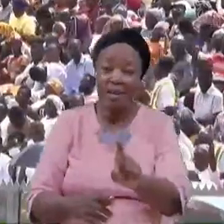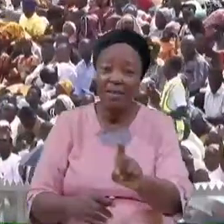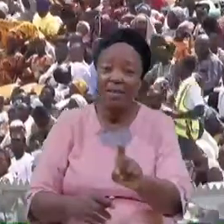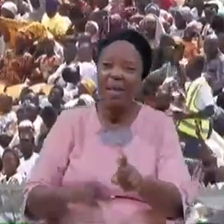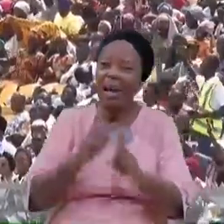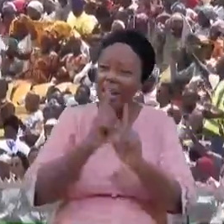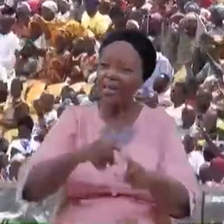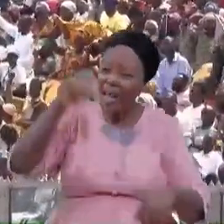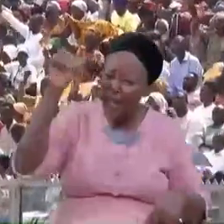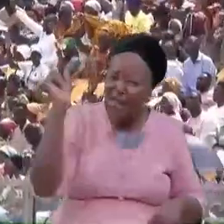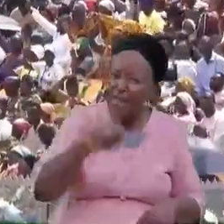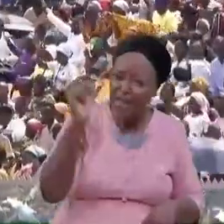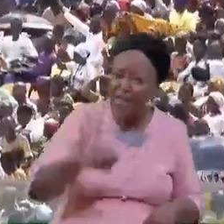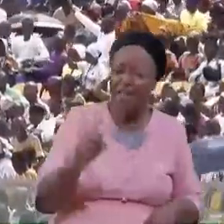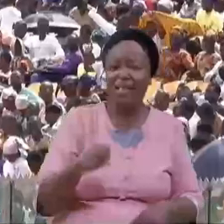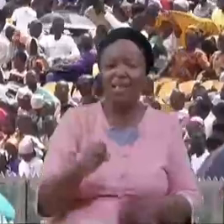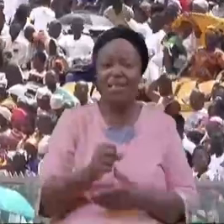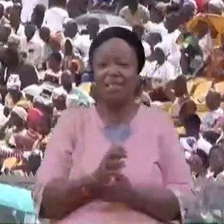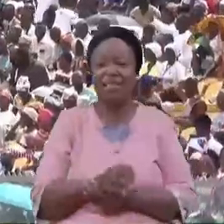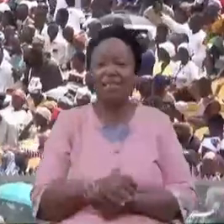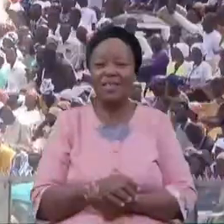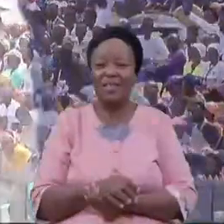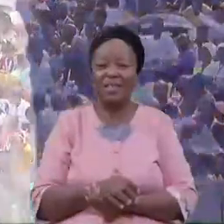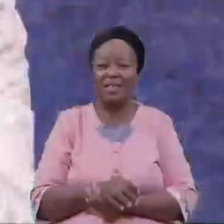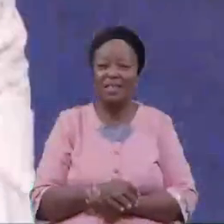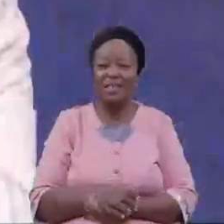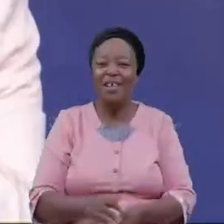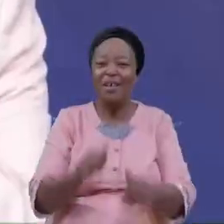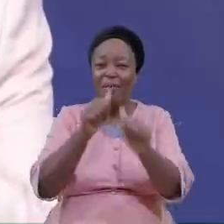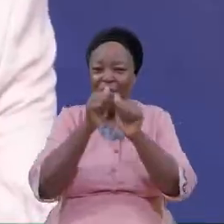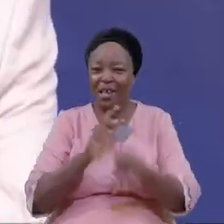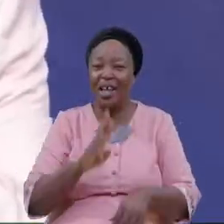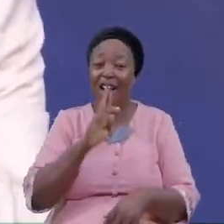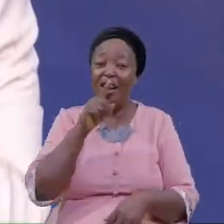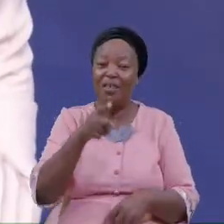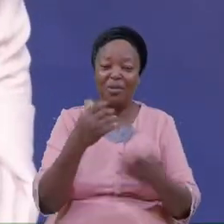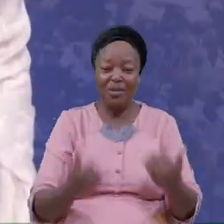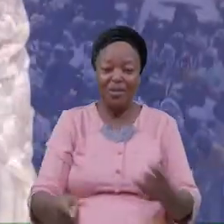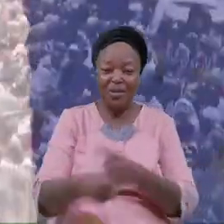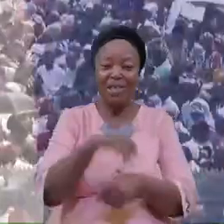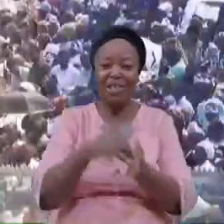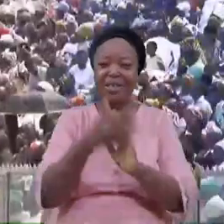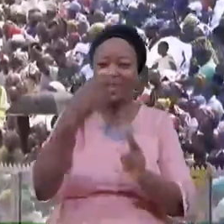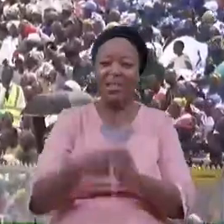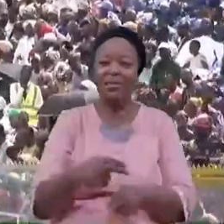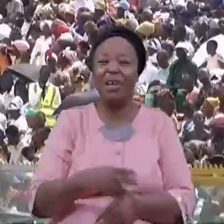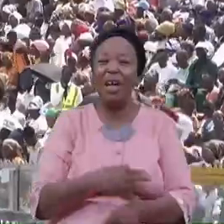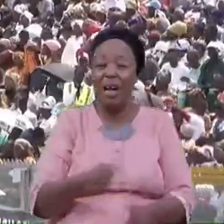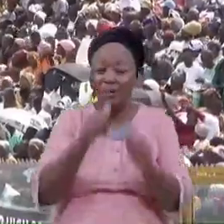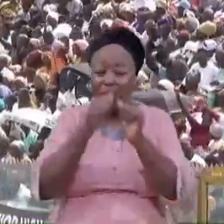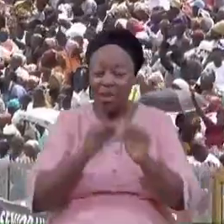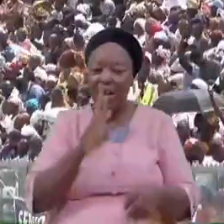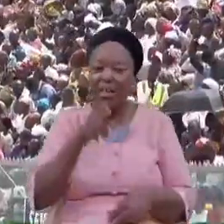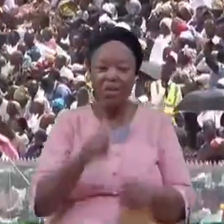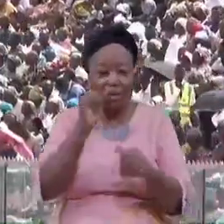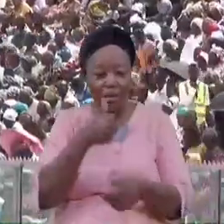Bon oui, non? Blessed are you today. Alors, tu es heureux aujourd'hui. Blessed are you tomorrow. Et demain, tu seras béni. Blessed